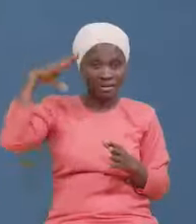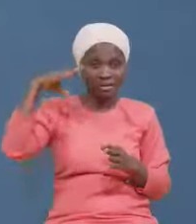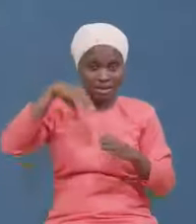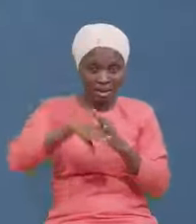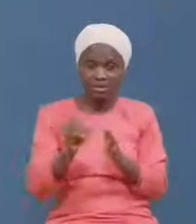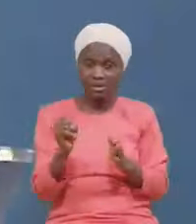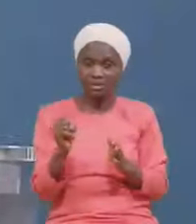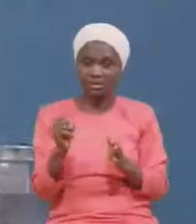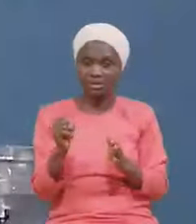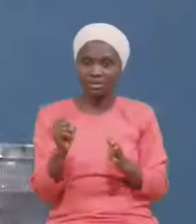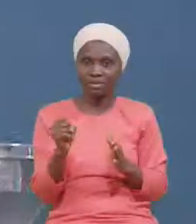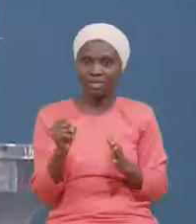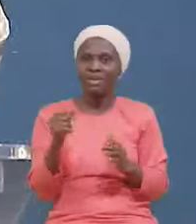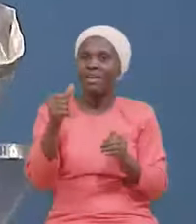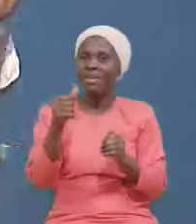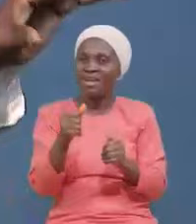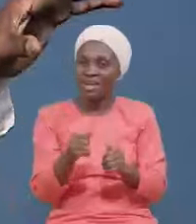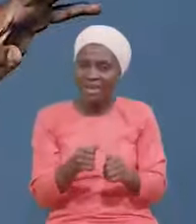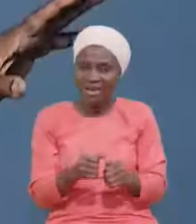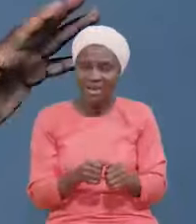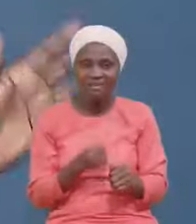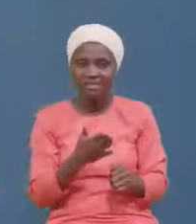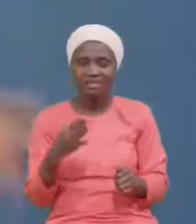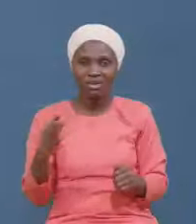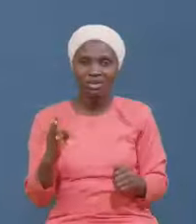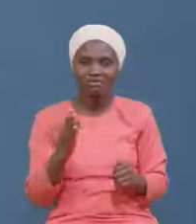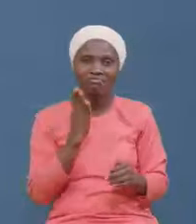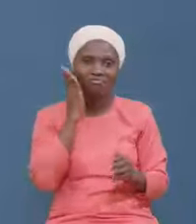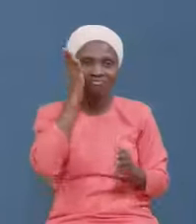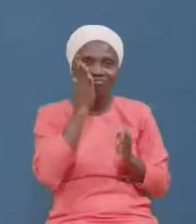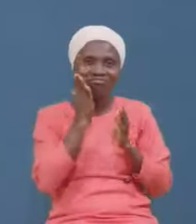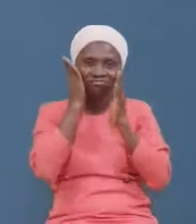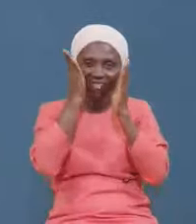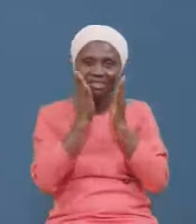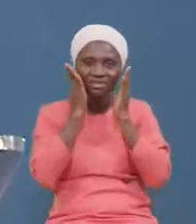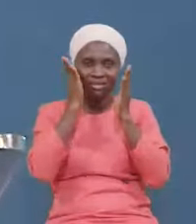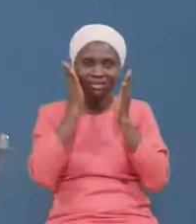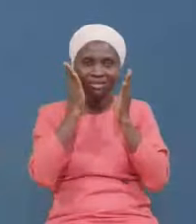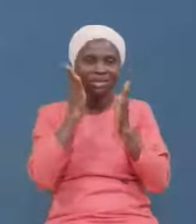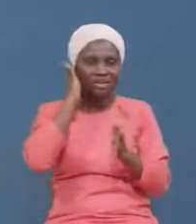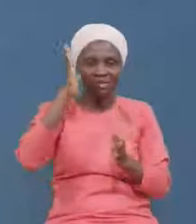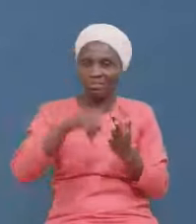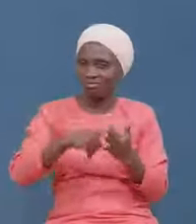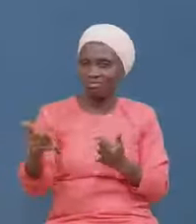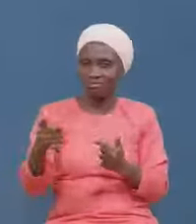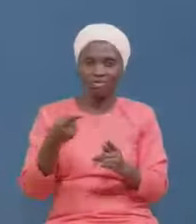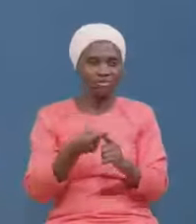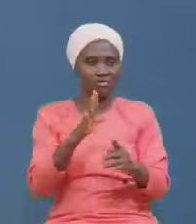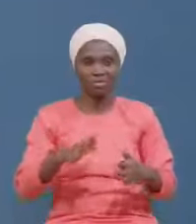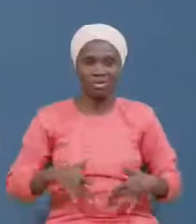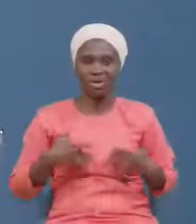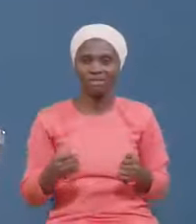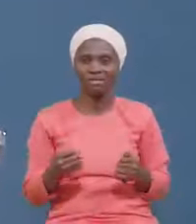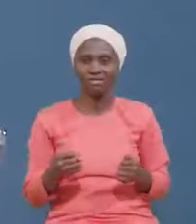కృప ప్రవేశిస్తుంది. Every sin of disgrace will leave your life. అప్పుడు కృపారాహిత్యమంతా మీ జీవితంలో వెళ్ళిపోతుంది.